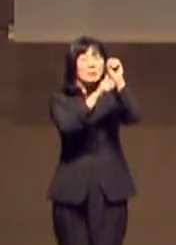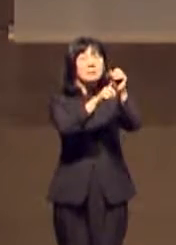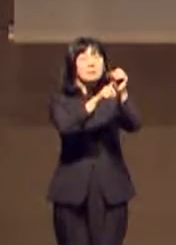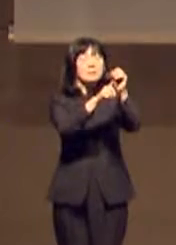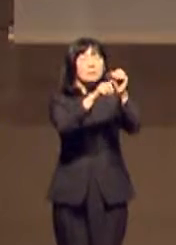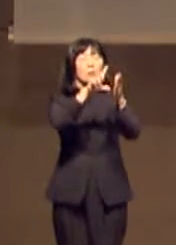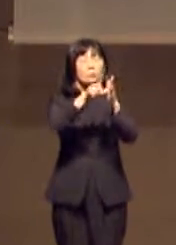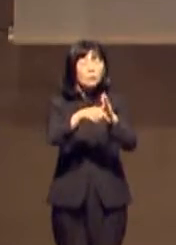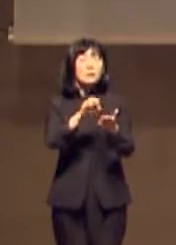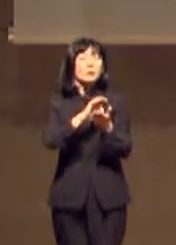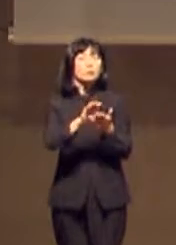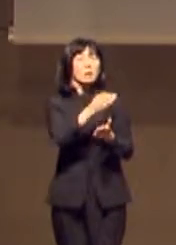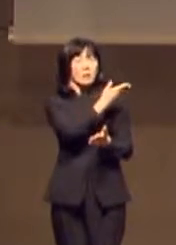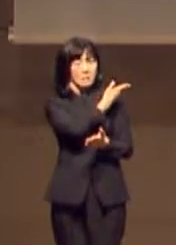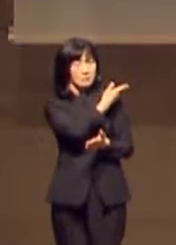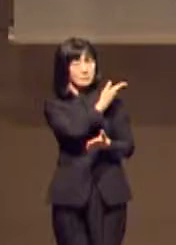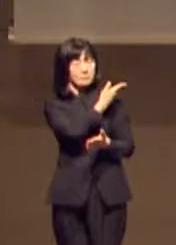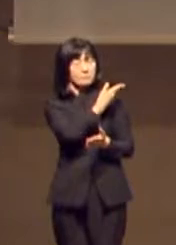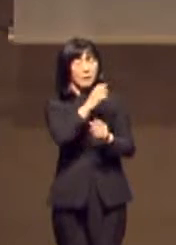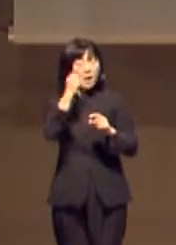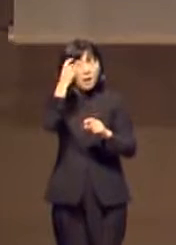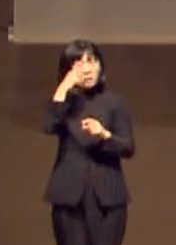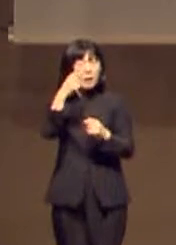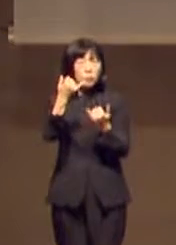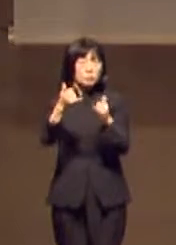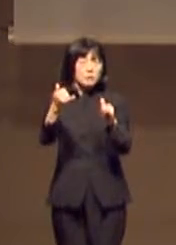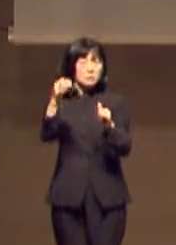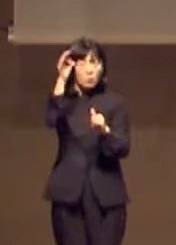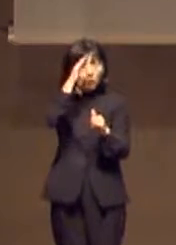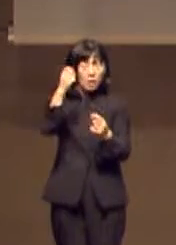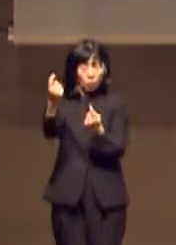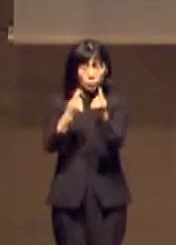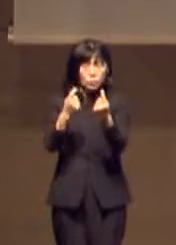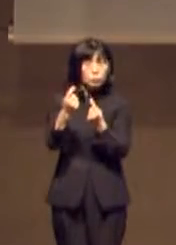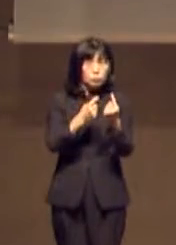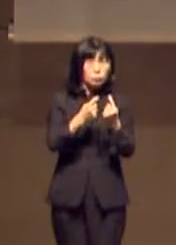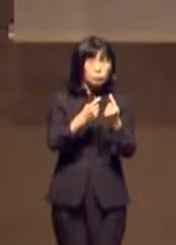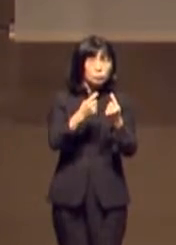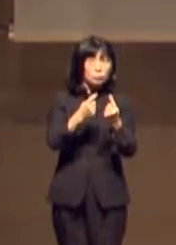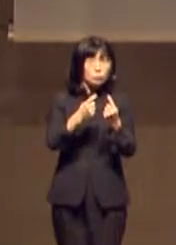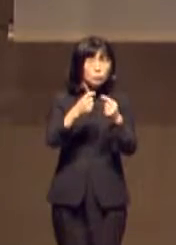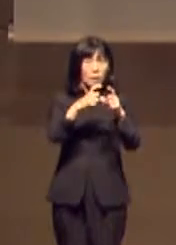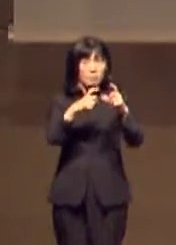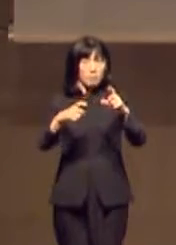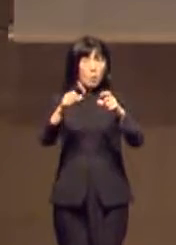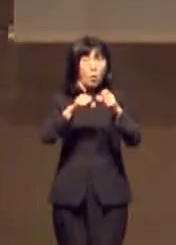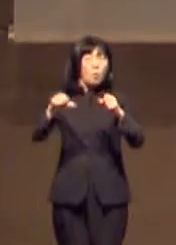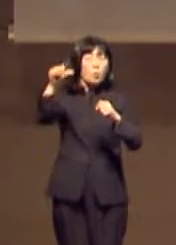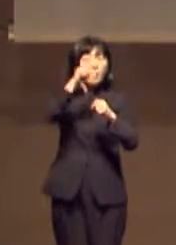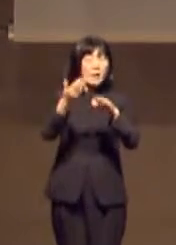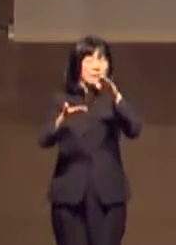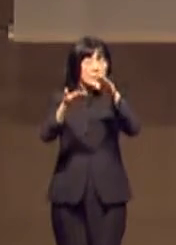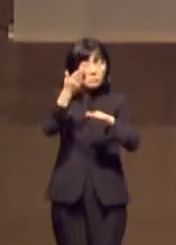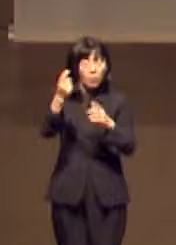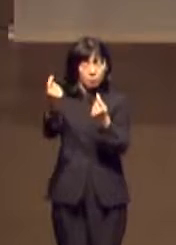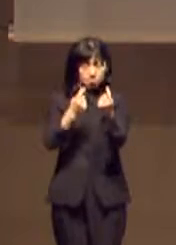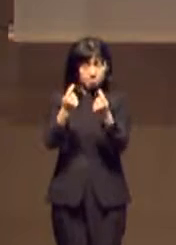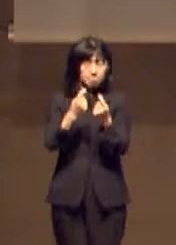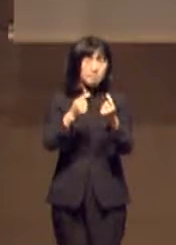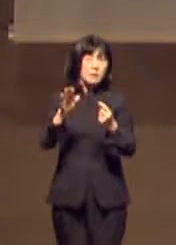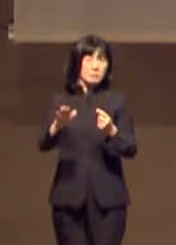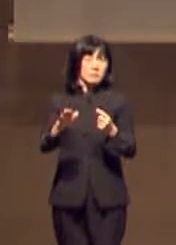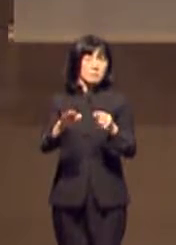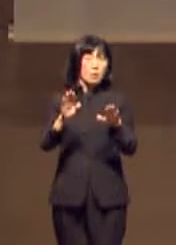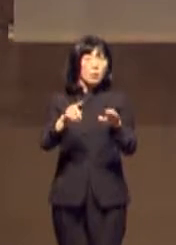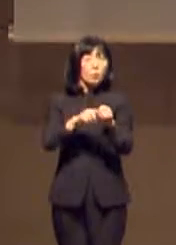。広島県の外国人観光数は、10年で5倍以上に増えまして、今年も